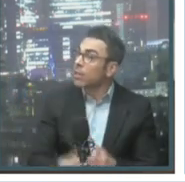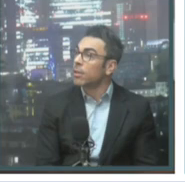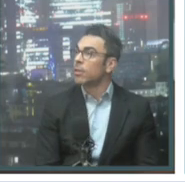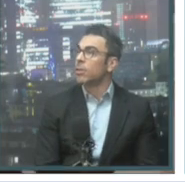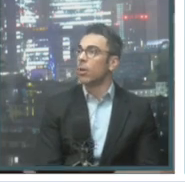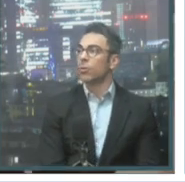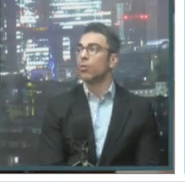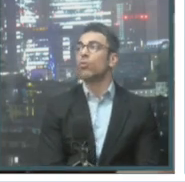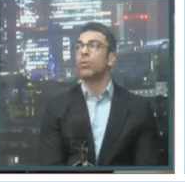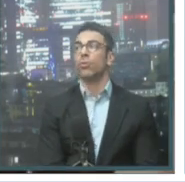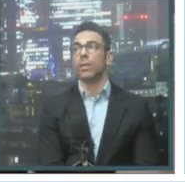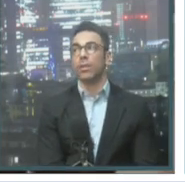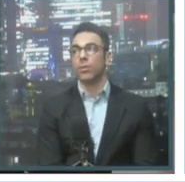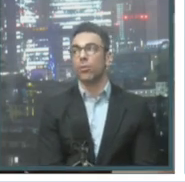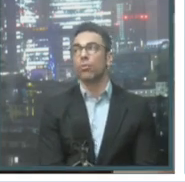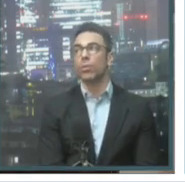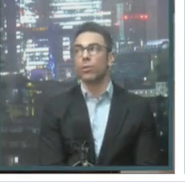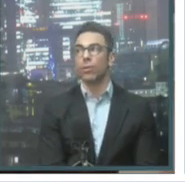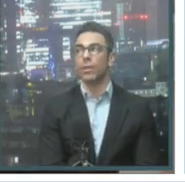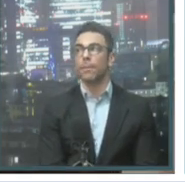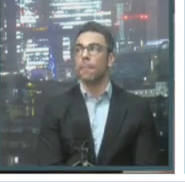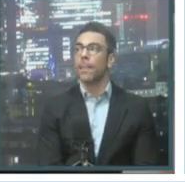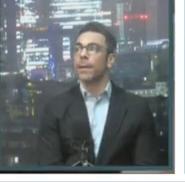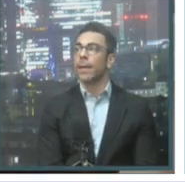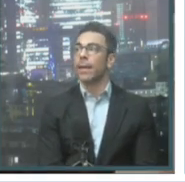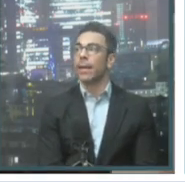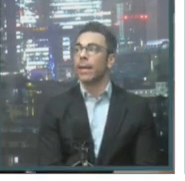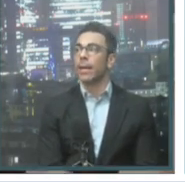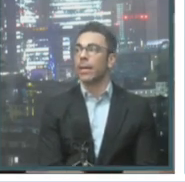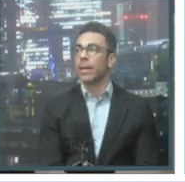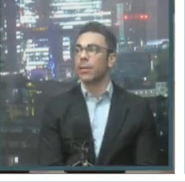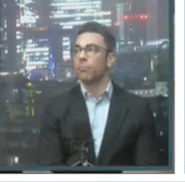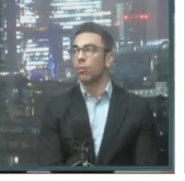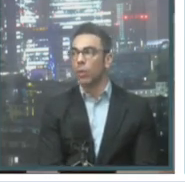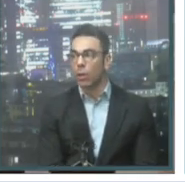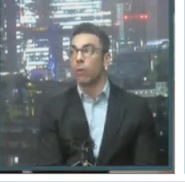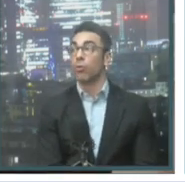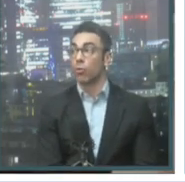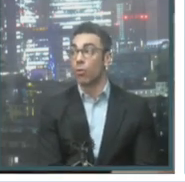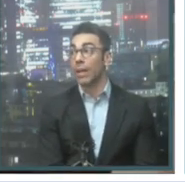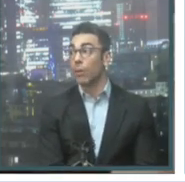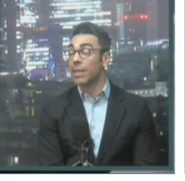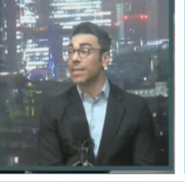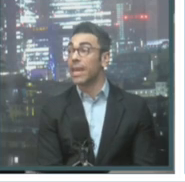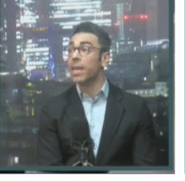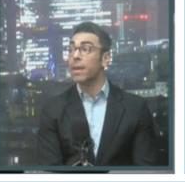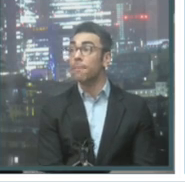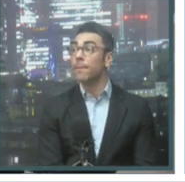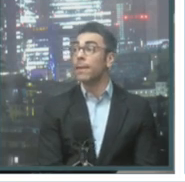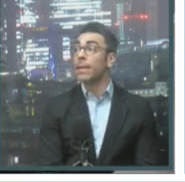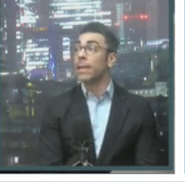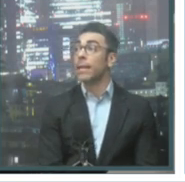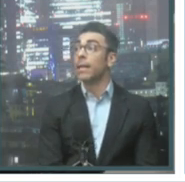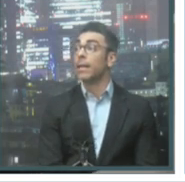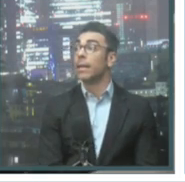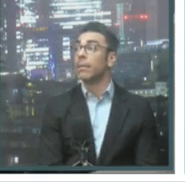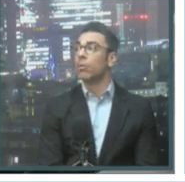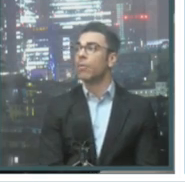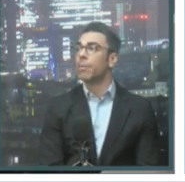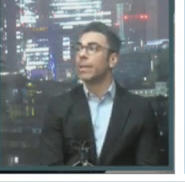no sono tutti i sordi sono tutti i sordi tutti qui conoscono la lingua dei segni